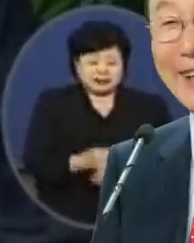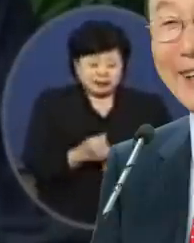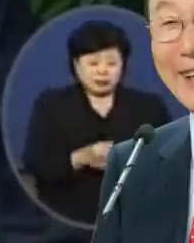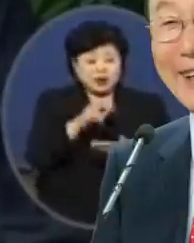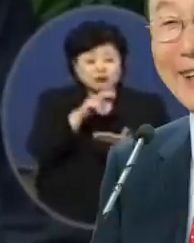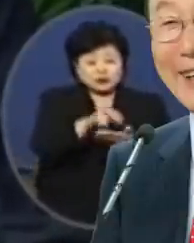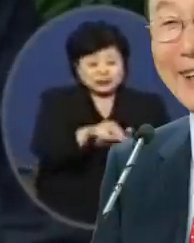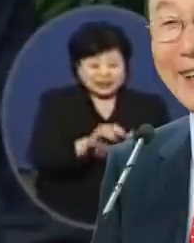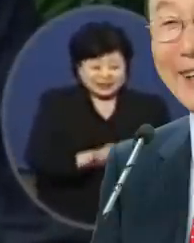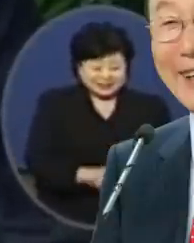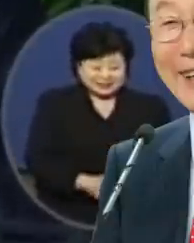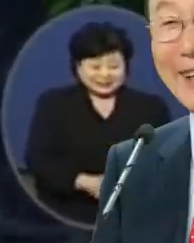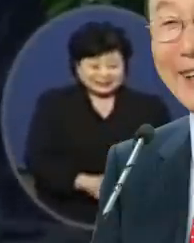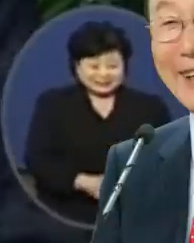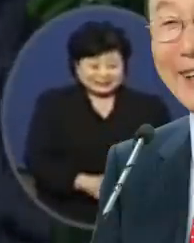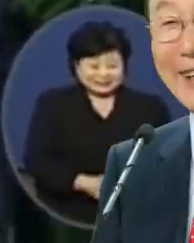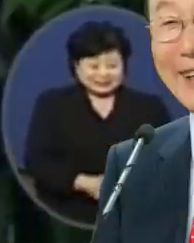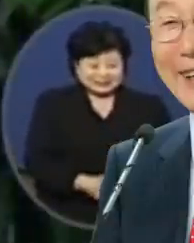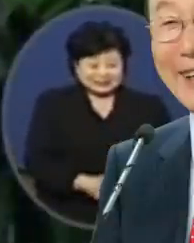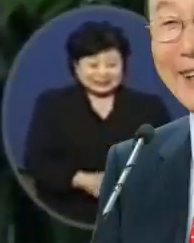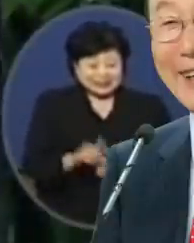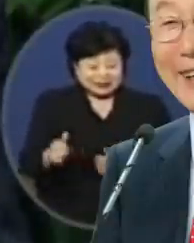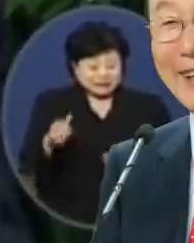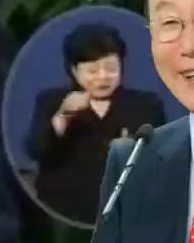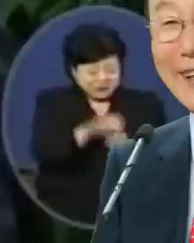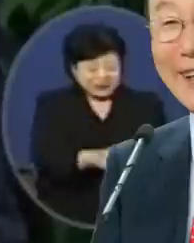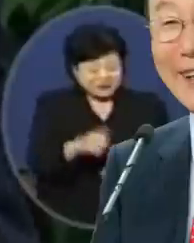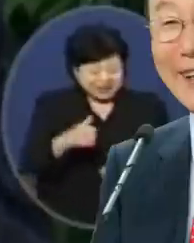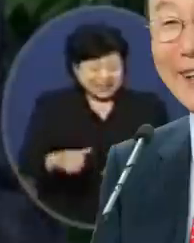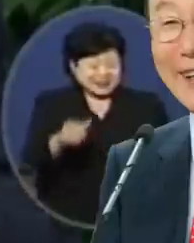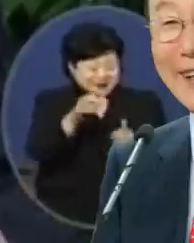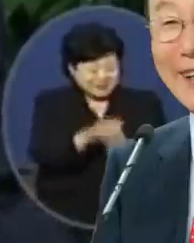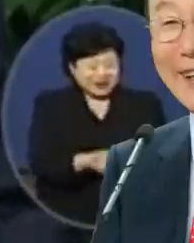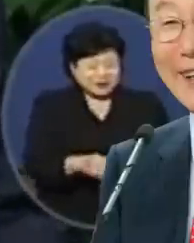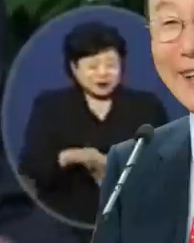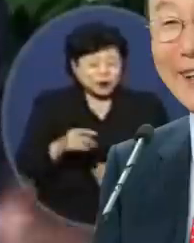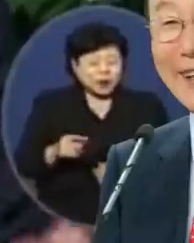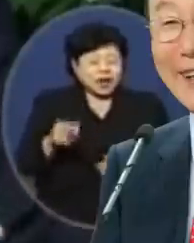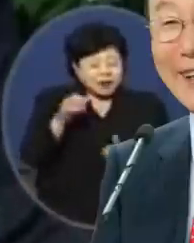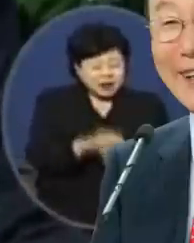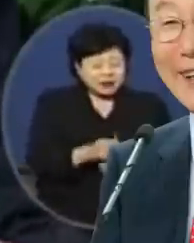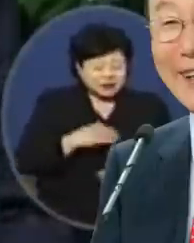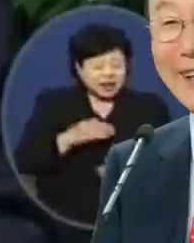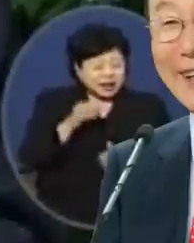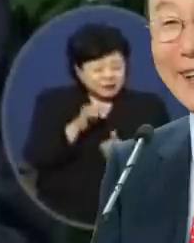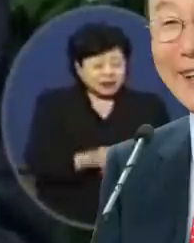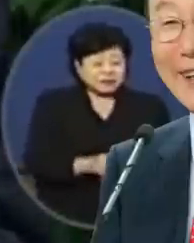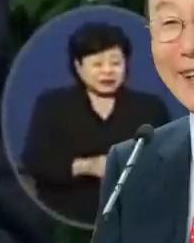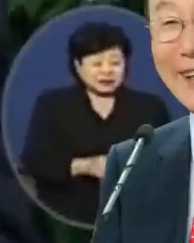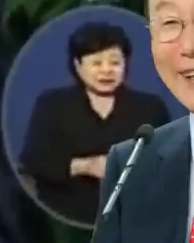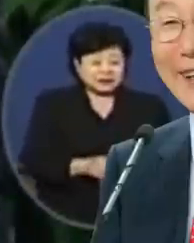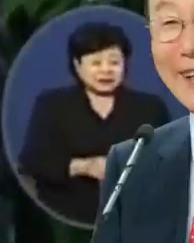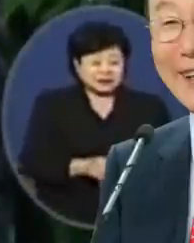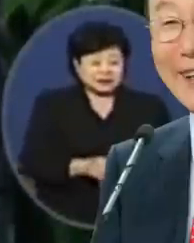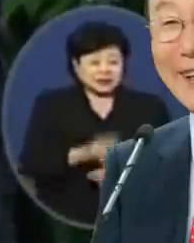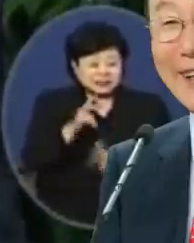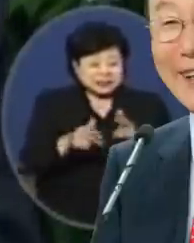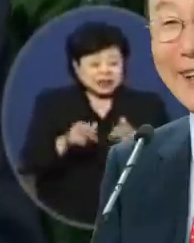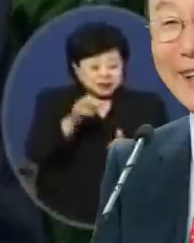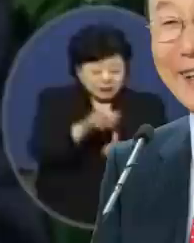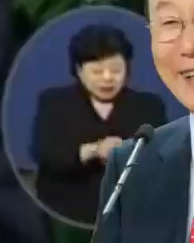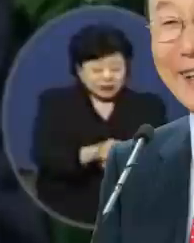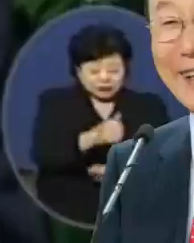왔단 말입니다. 하 와서 우리 남편도 맡깁니다. 아들도 맡깁니다. 조카도 맡깁니다. 나도 맡깁니다. 학교도 맡기고 사업도